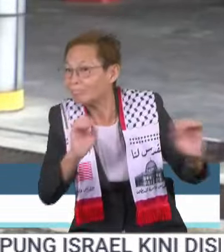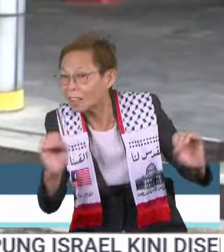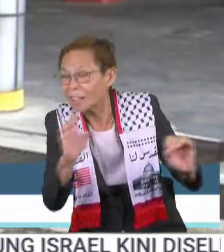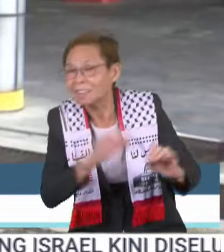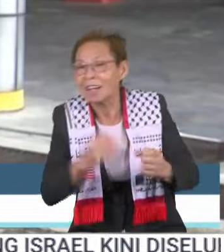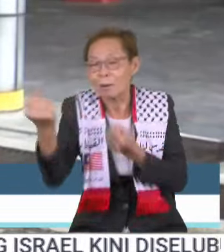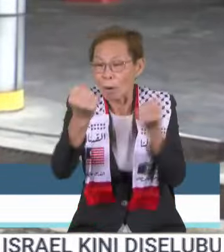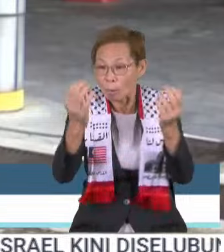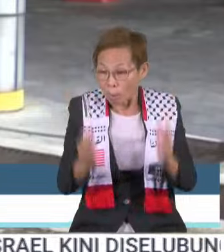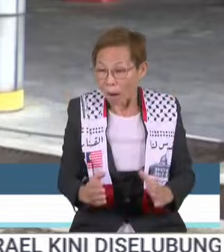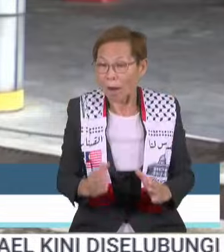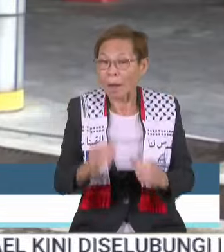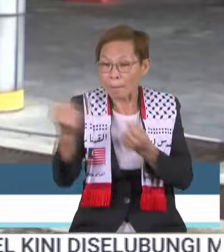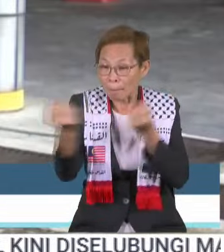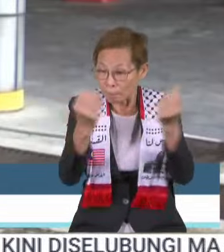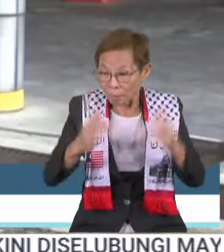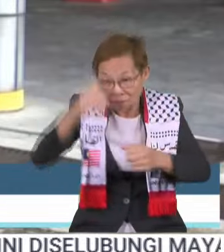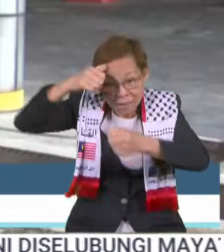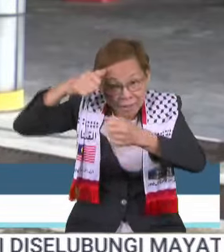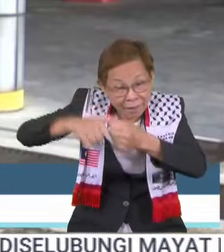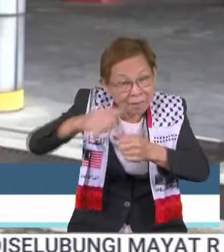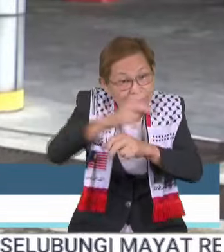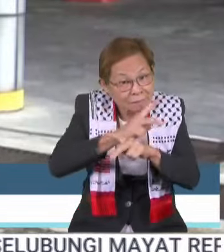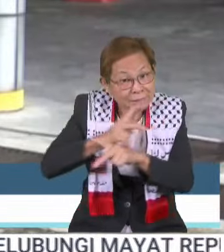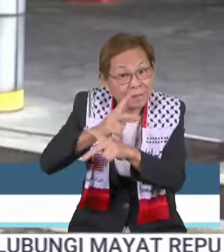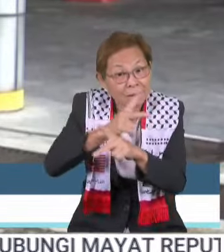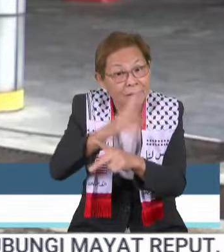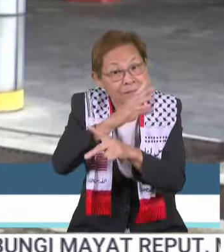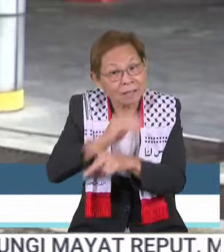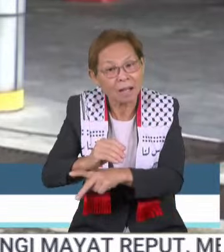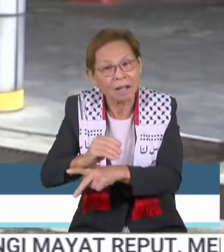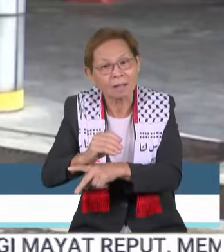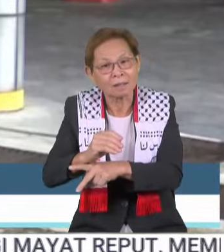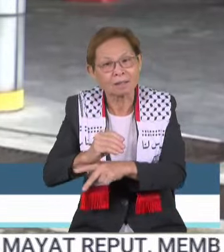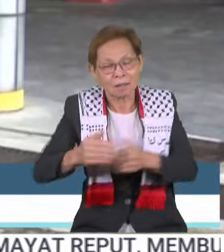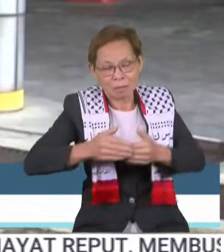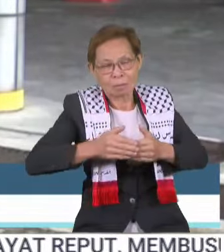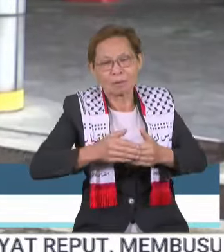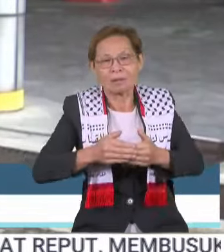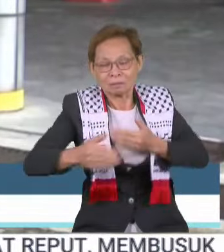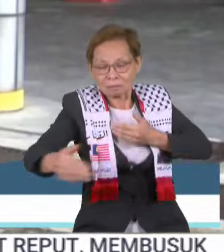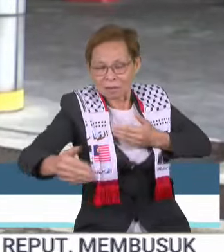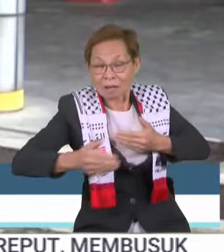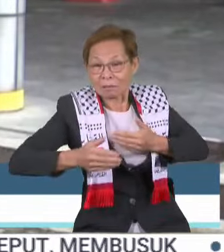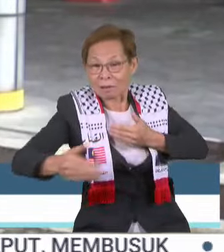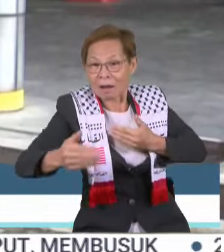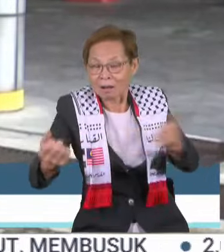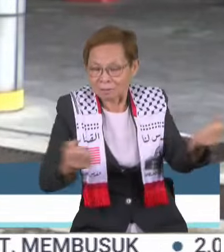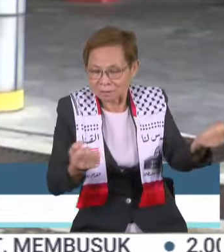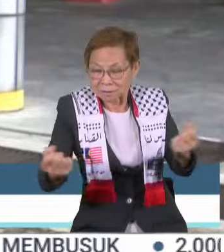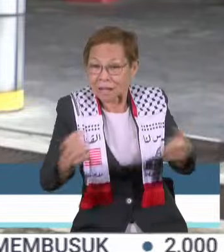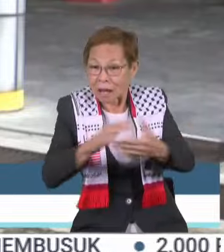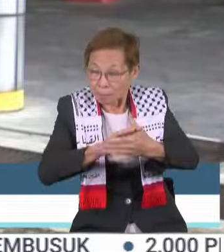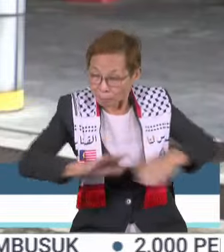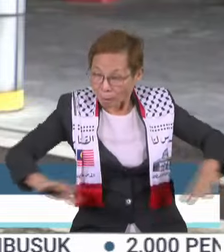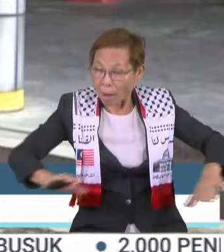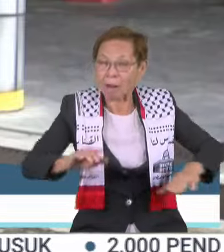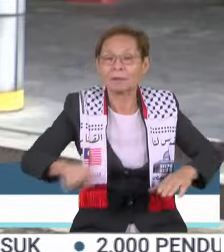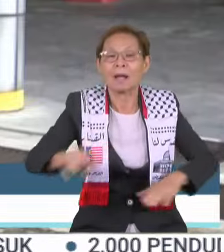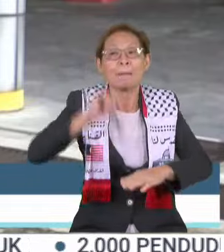Namun, pengguna lebuh raya diingatkan berwaspada dan ambil jarak selamat kenderaan anda. Dan esok